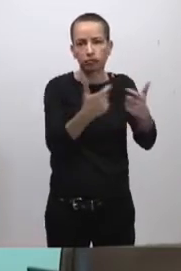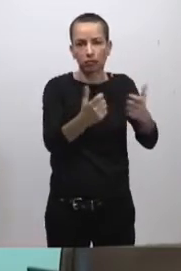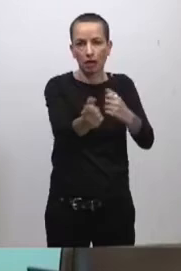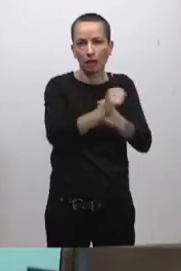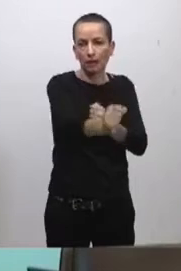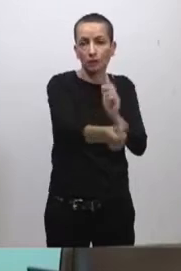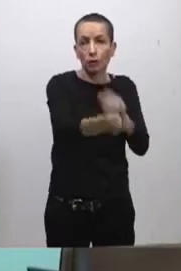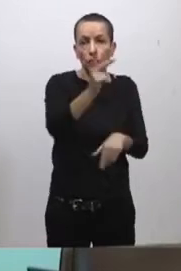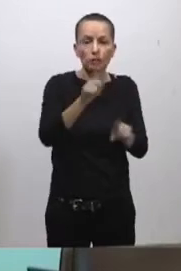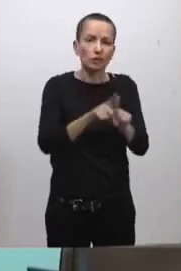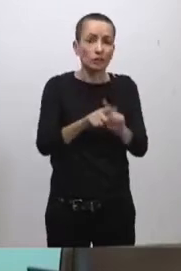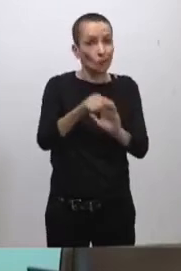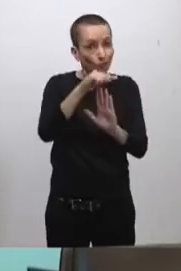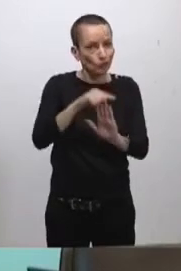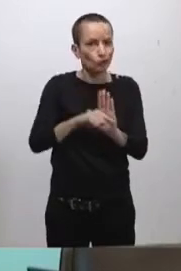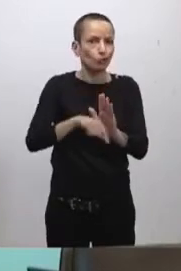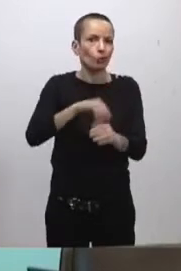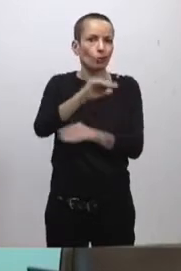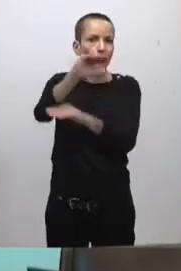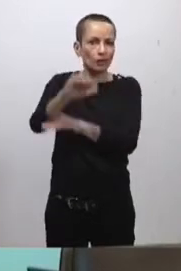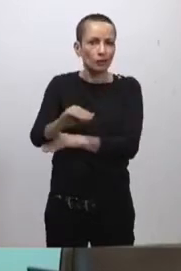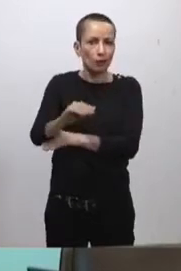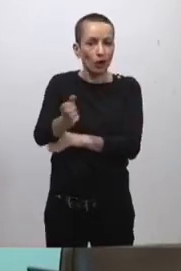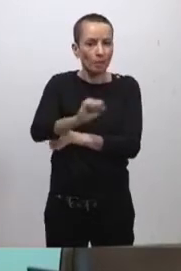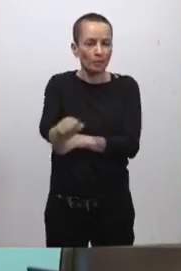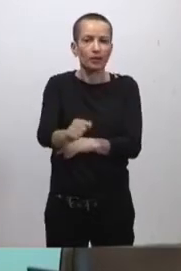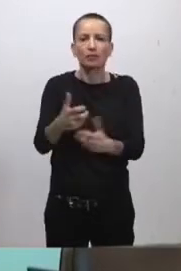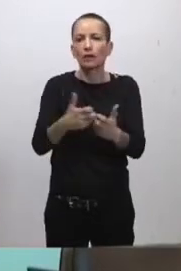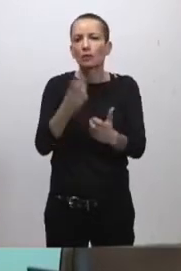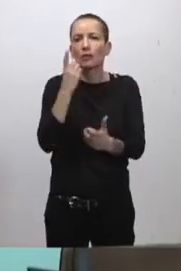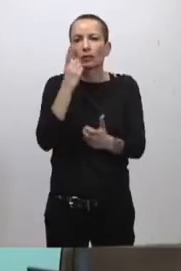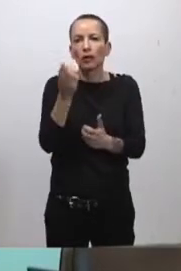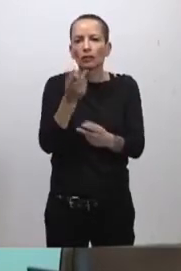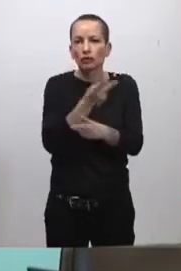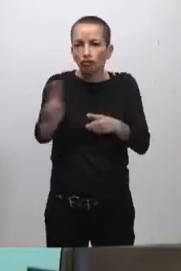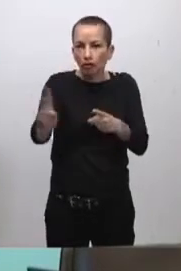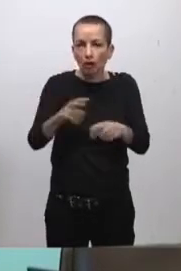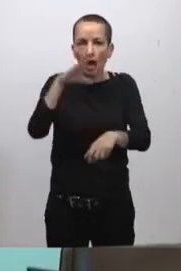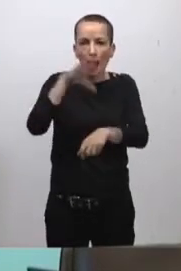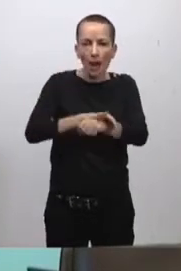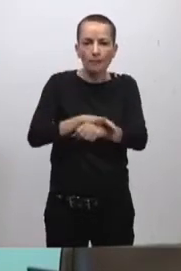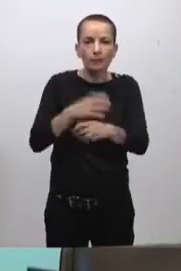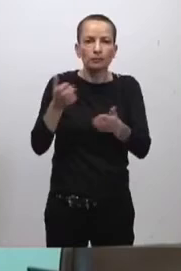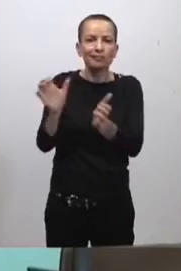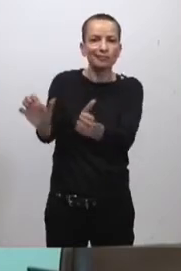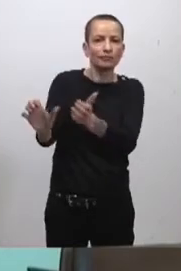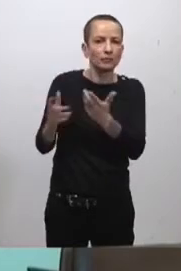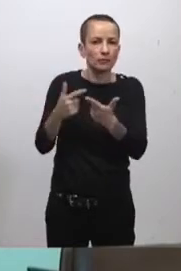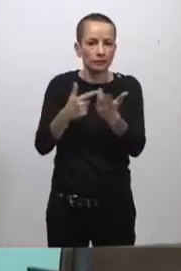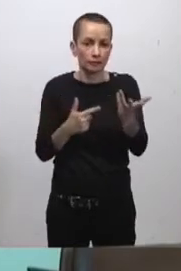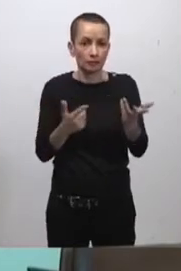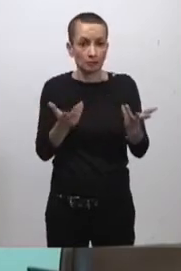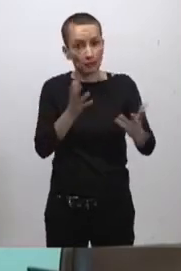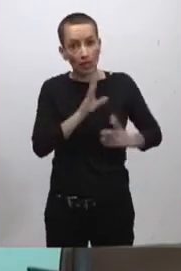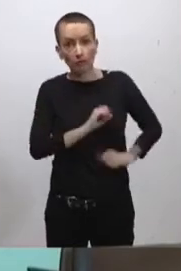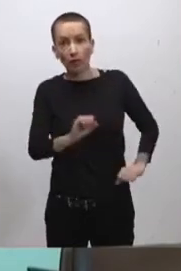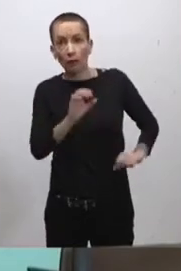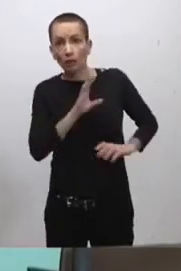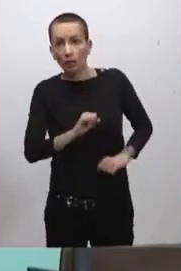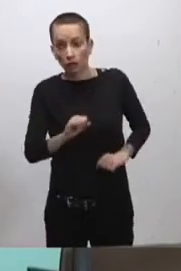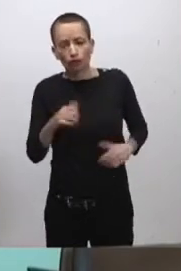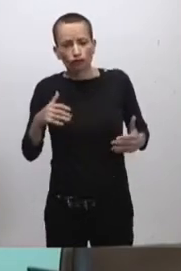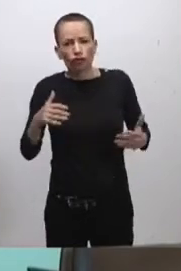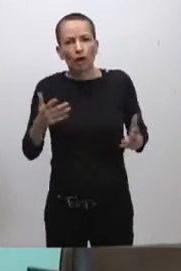des mesures de protection avec le téléphone grave danger, le bracelet anti-rapprochement. C'est une expérimentation qui a déjà